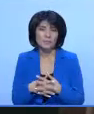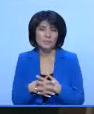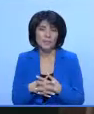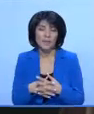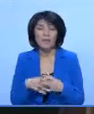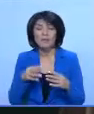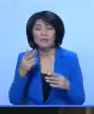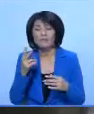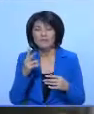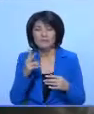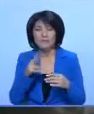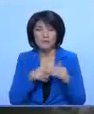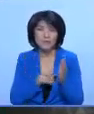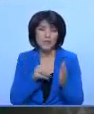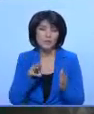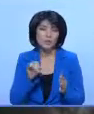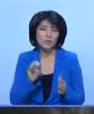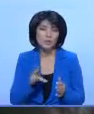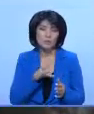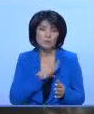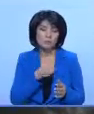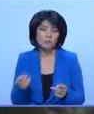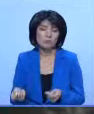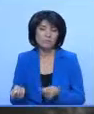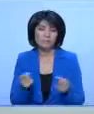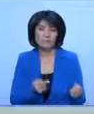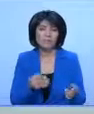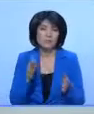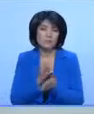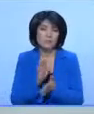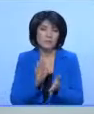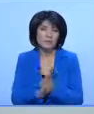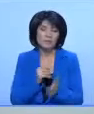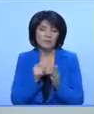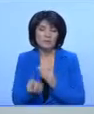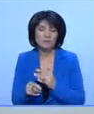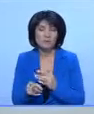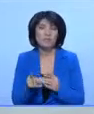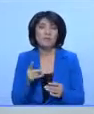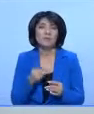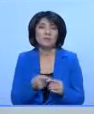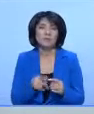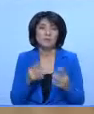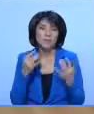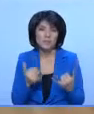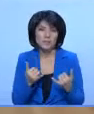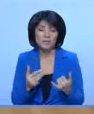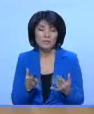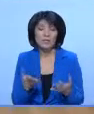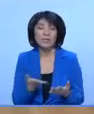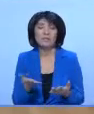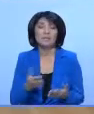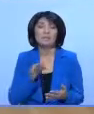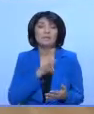17 мың тоннадан астам зиянды қалдықтар шығарылған. Ал мұнай қалдықтарының 14 мың тоннадан астамы Флотвек құрылғысында қайта өңделеді.